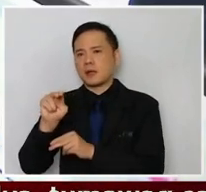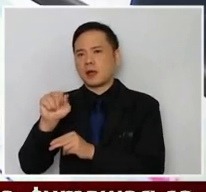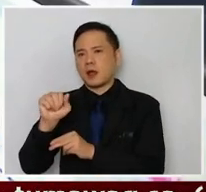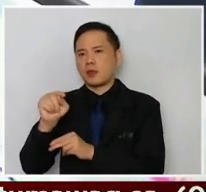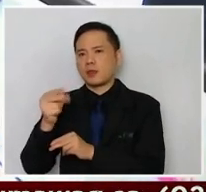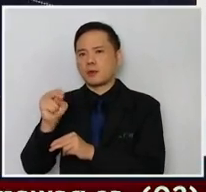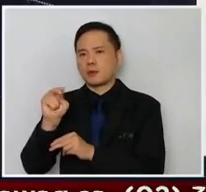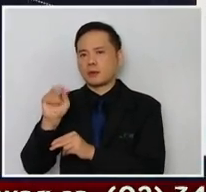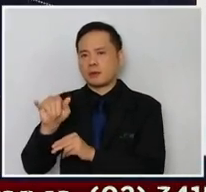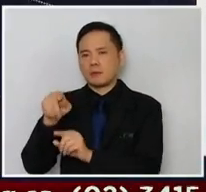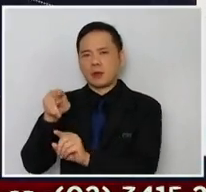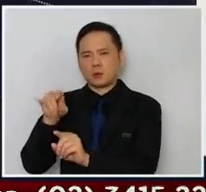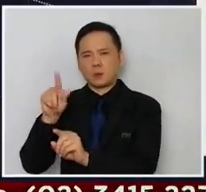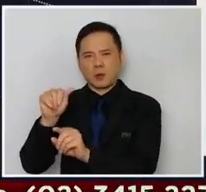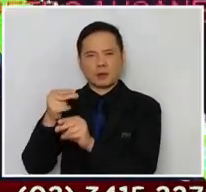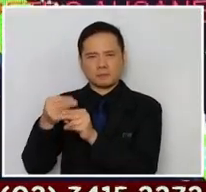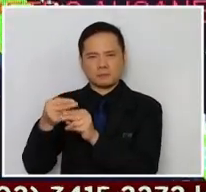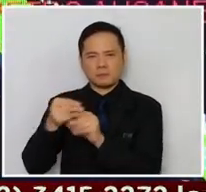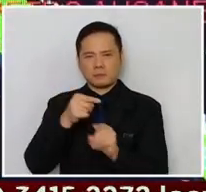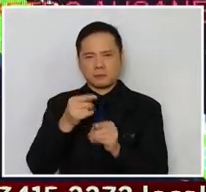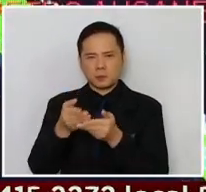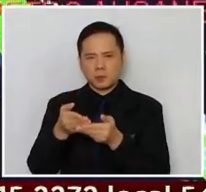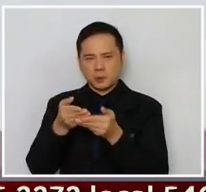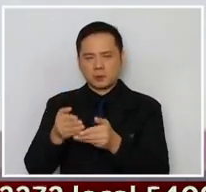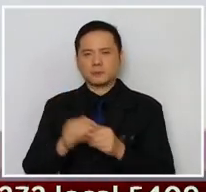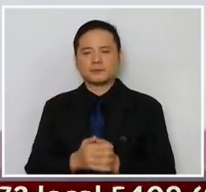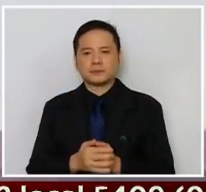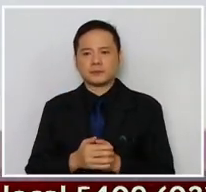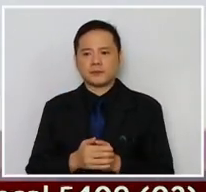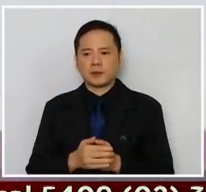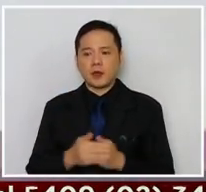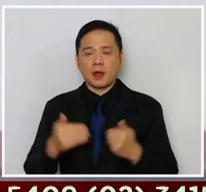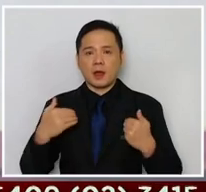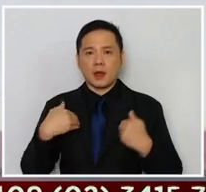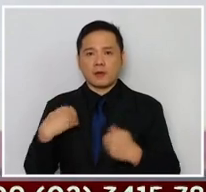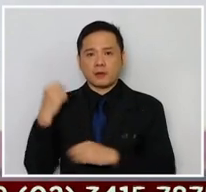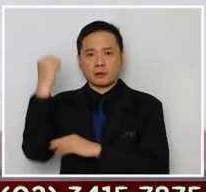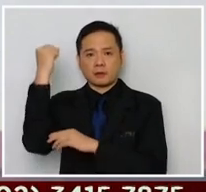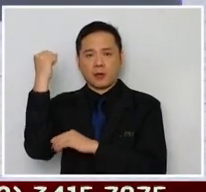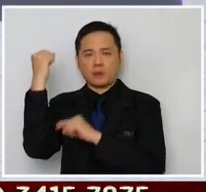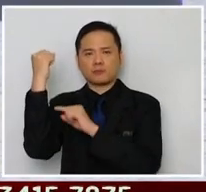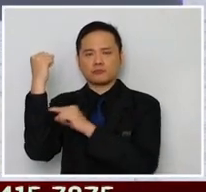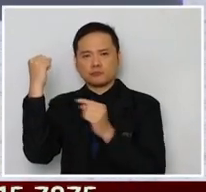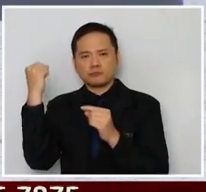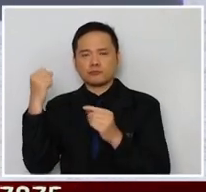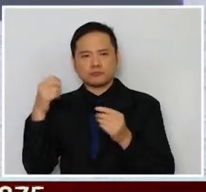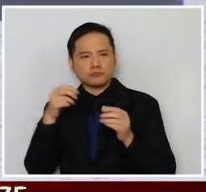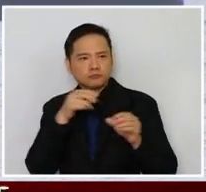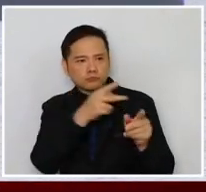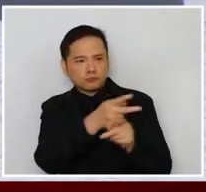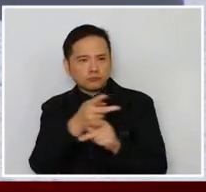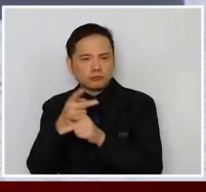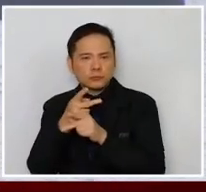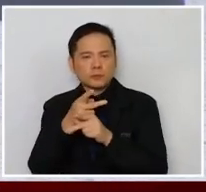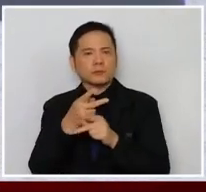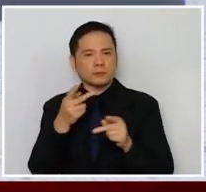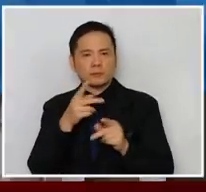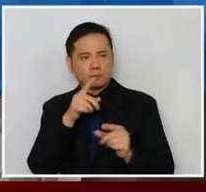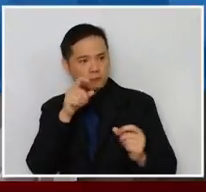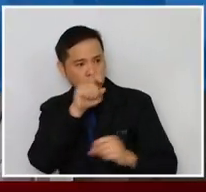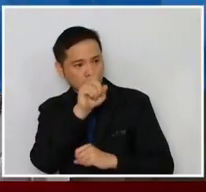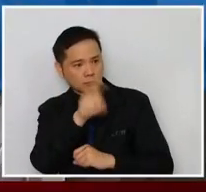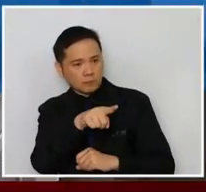Vessel Traffic Management System o VTMS Tower, kinumusta ng Philippine Ports Authority ang kalagayan ng mga crew ng